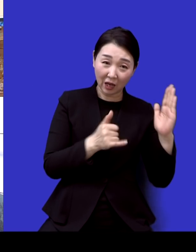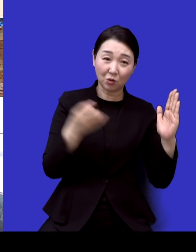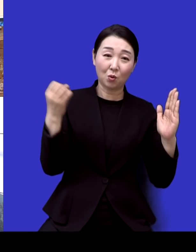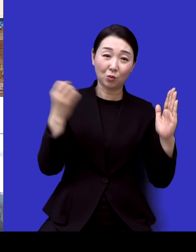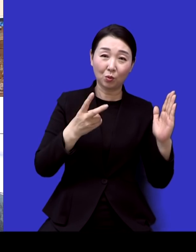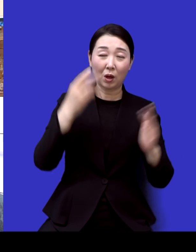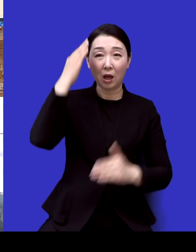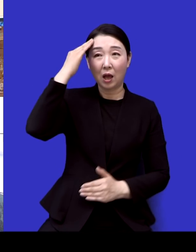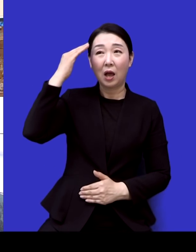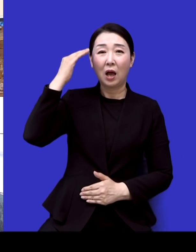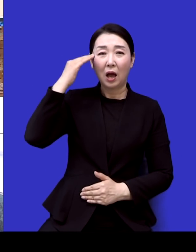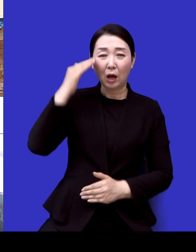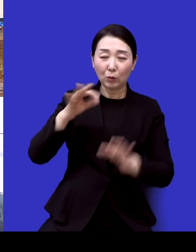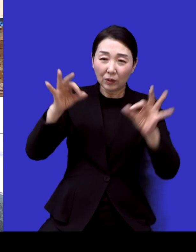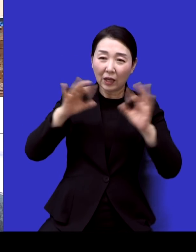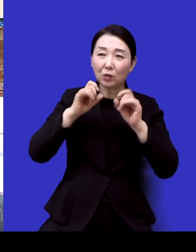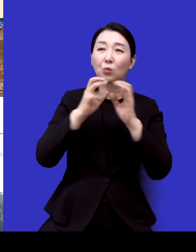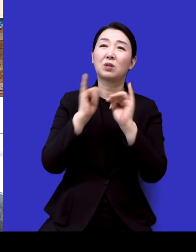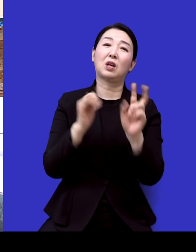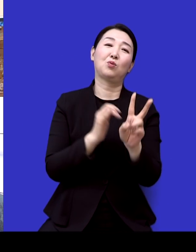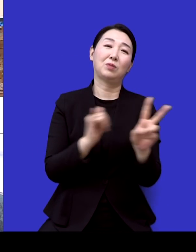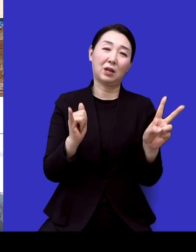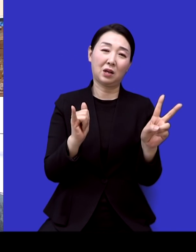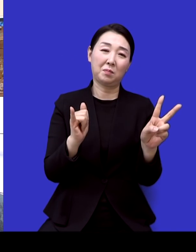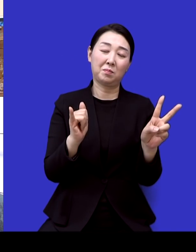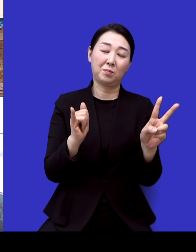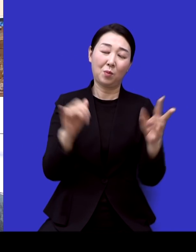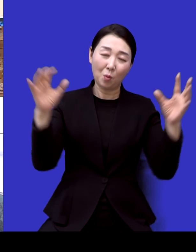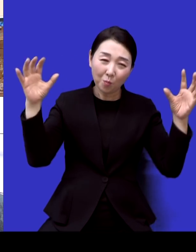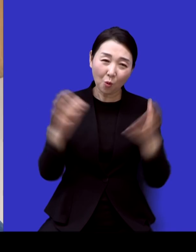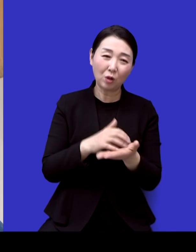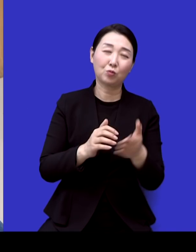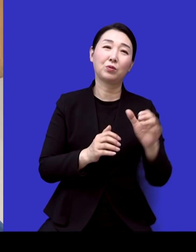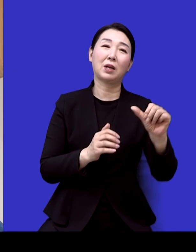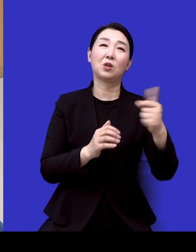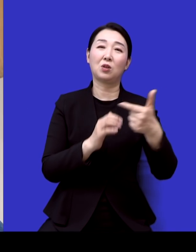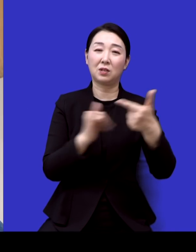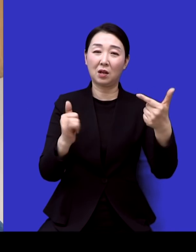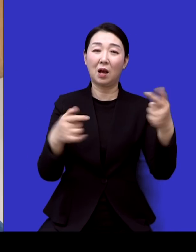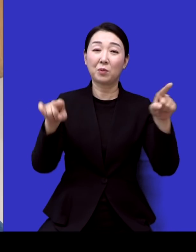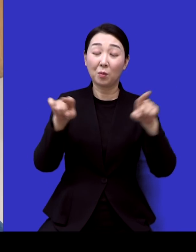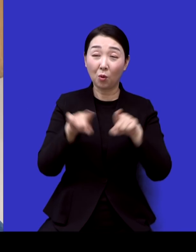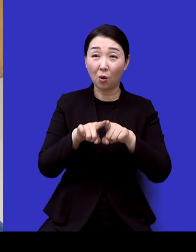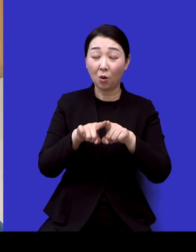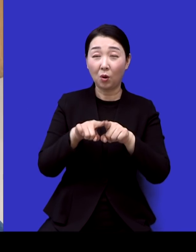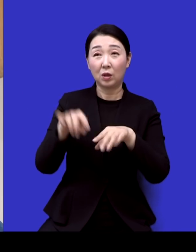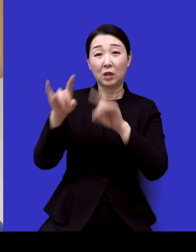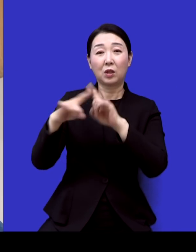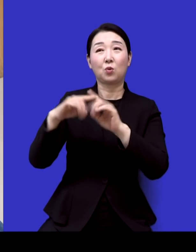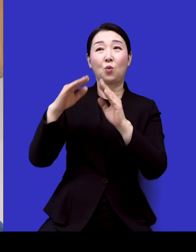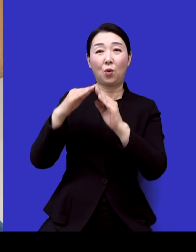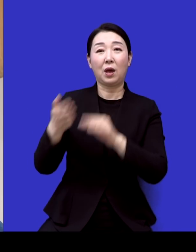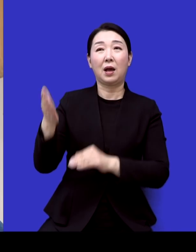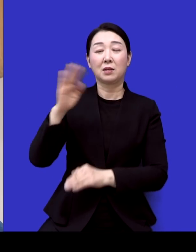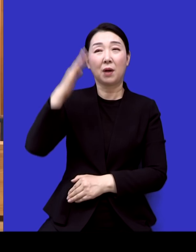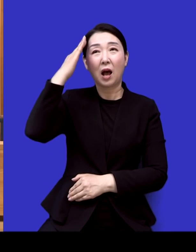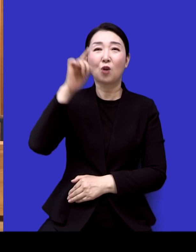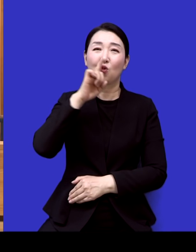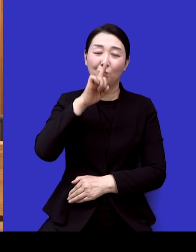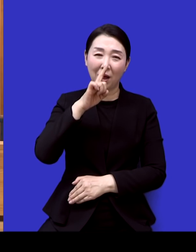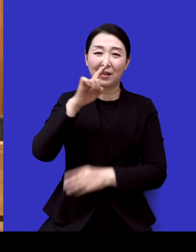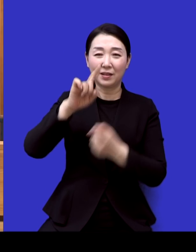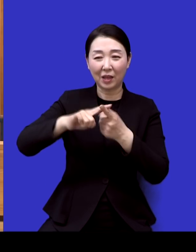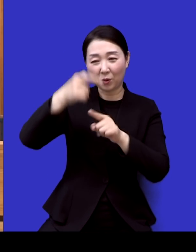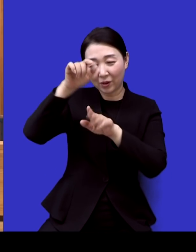그리고 한국 뭐 단기 선교사님 2분 정도 예. 5-6명이서 태국인데 태국 교회인데 한국어로 예배를 드렸던 게 기억이 나요.